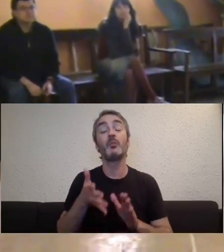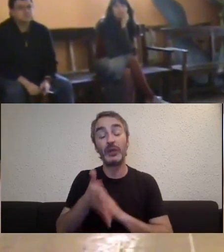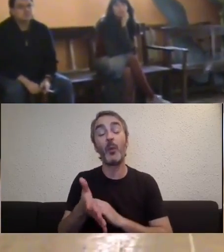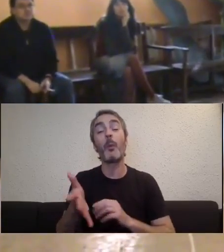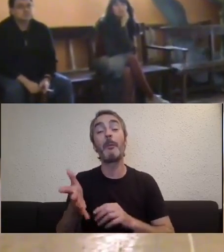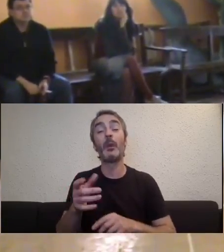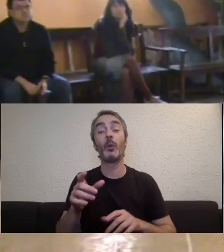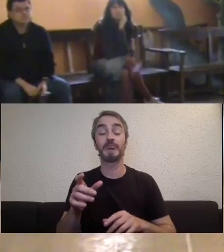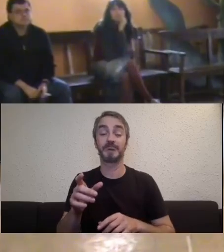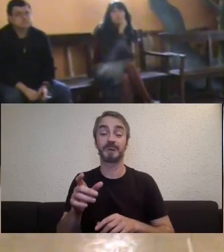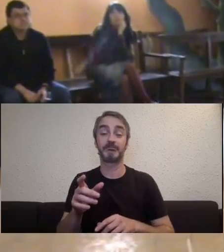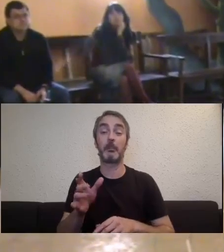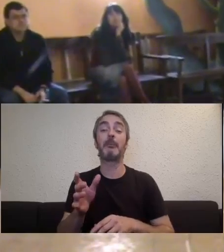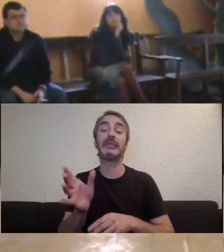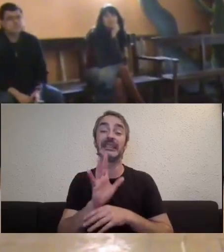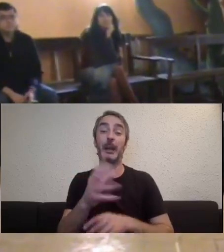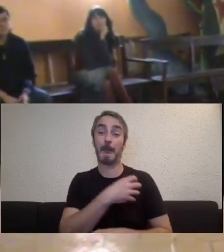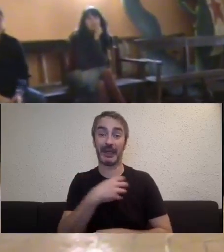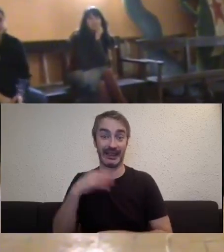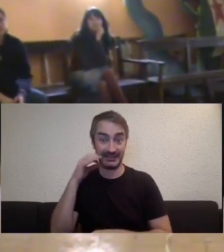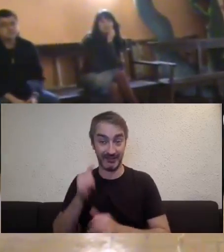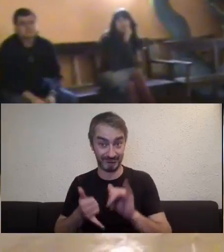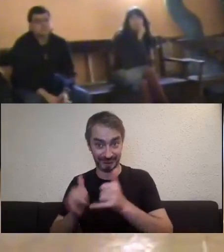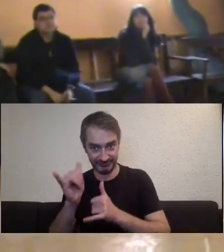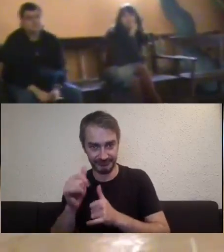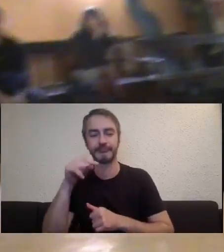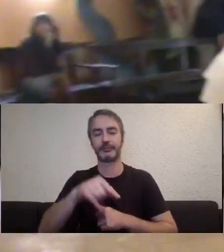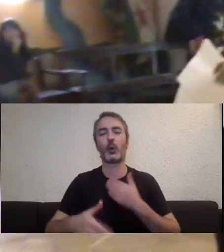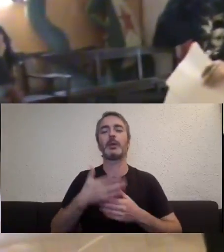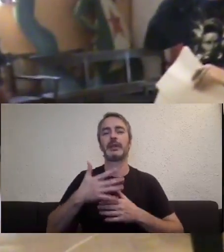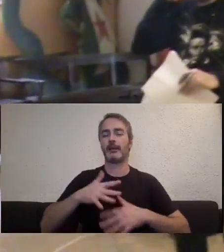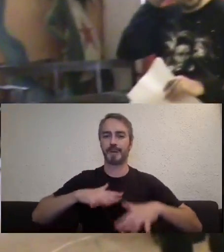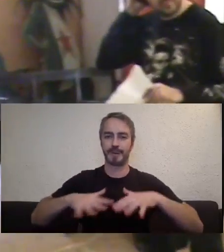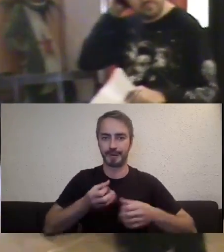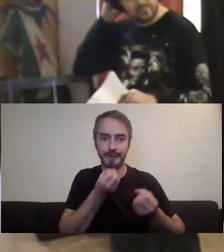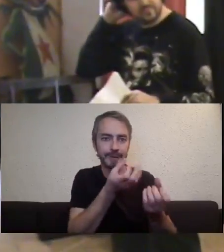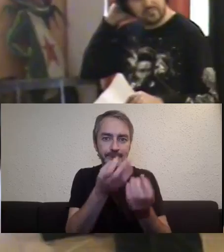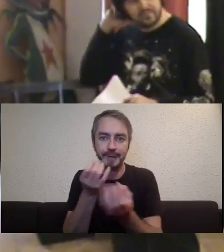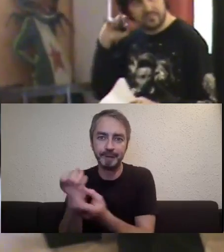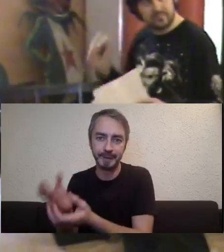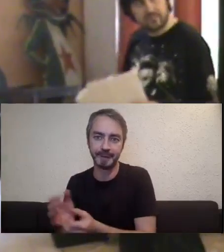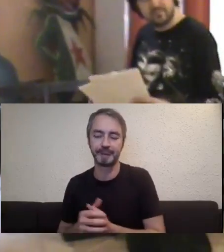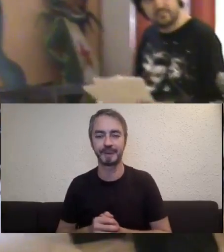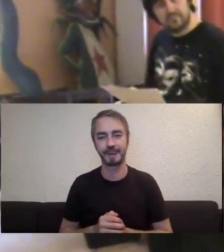del desallotjament del Princesa, no? Sí. Jo crec que en un moment en què es dona com